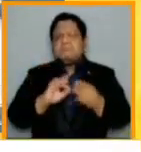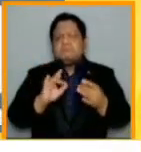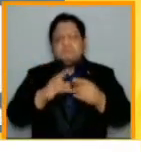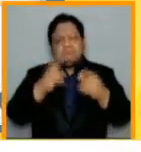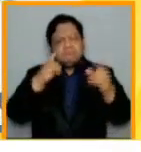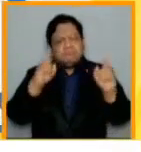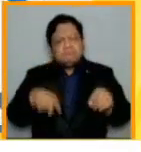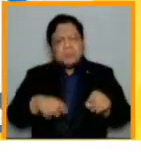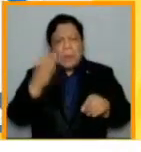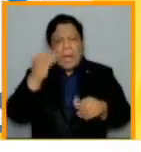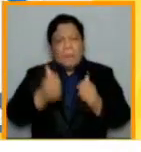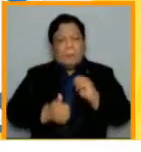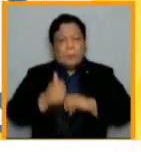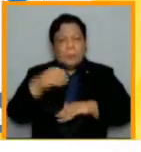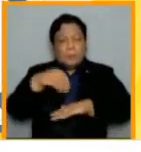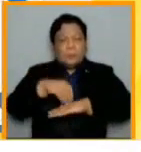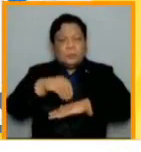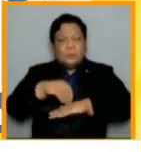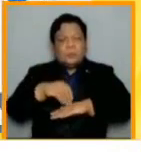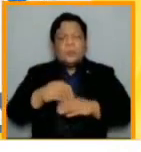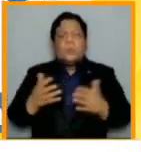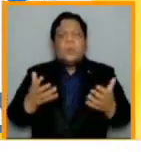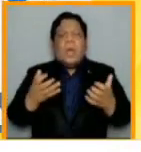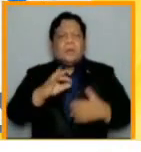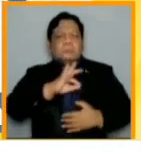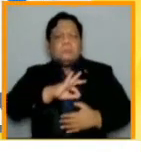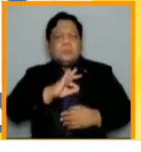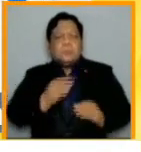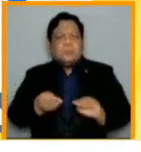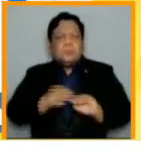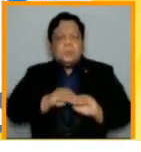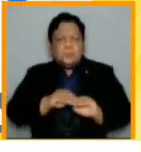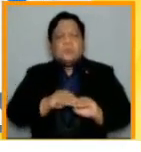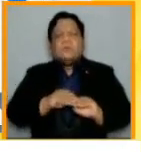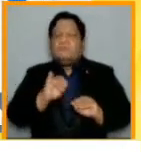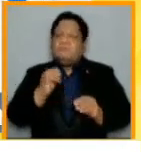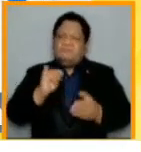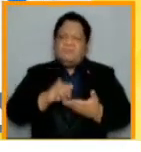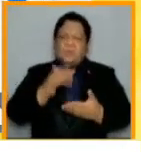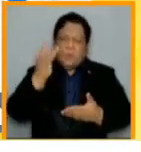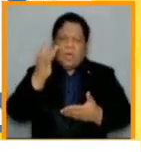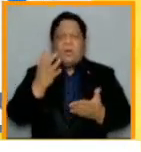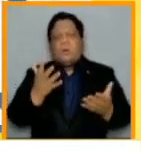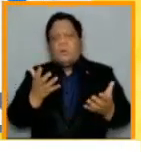ay gustong magkatubo, kaya raw di maiwasang kumuha ng murang gamot